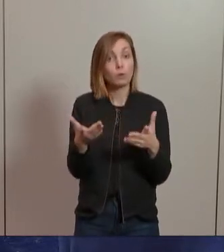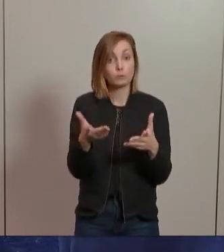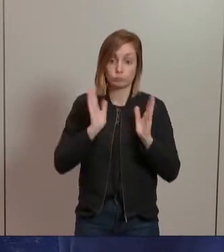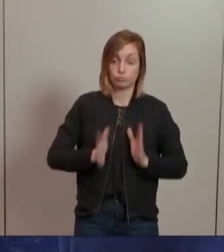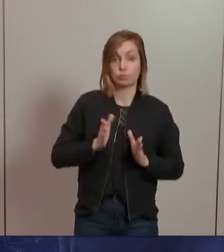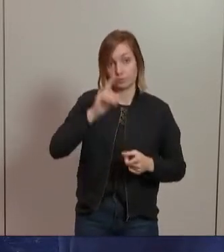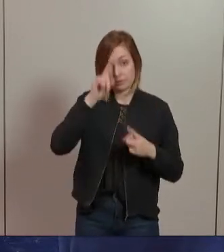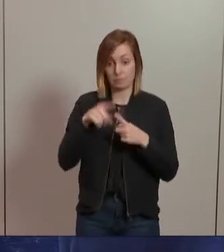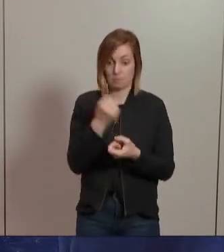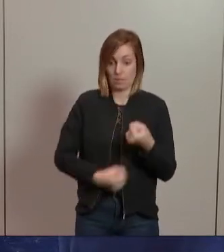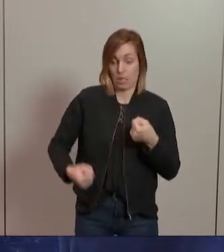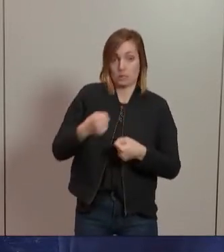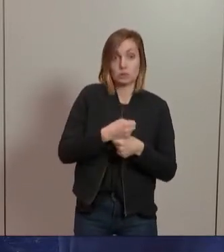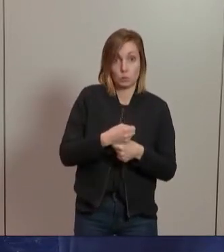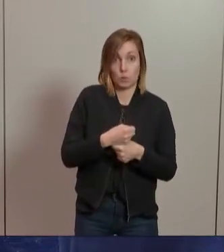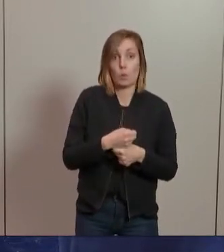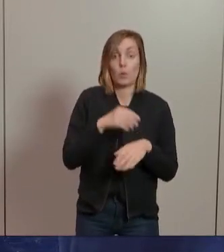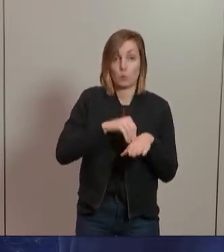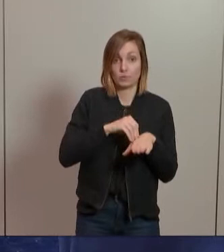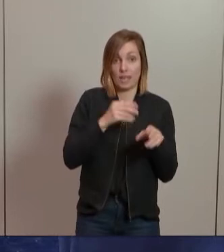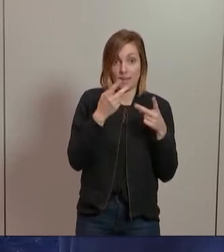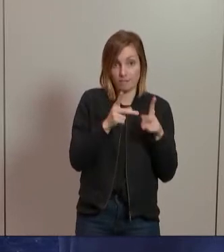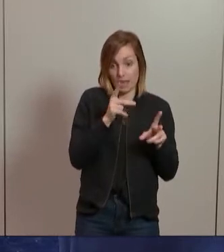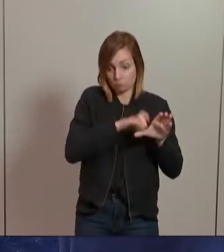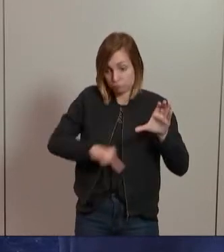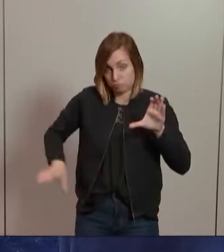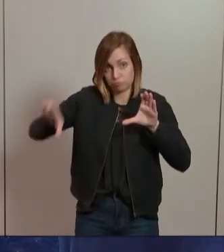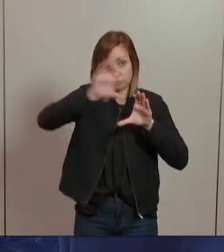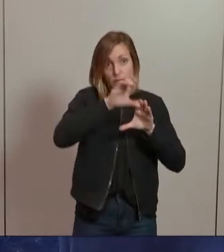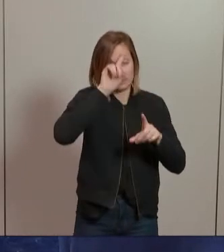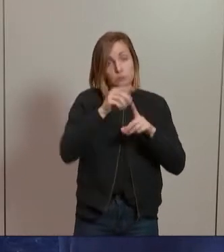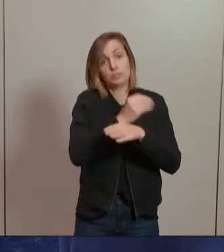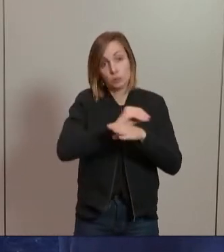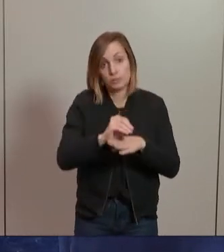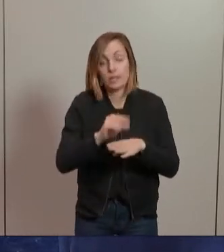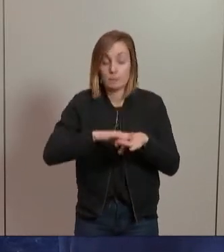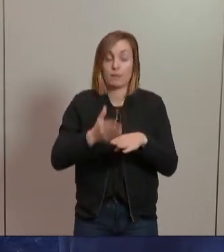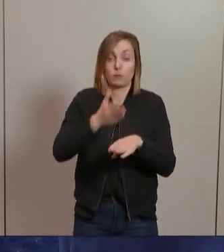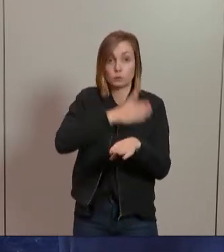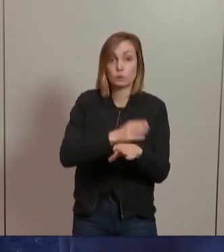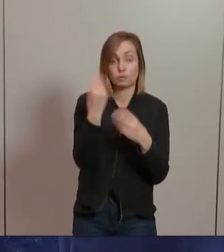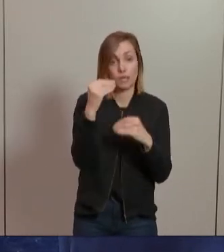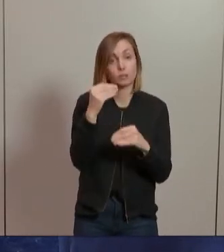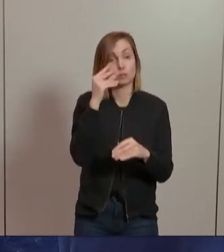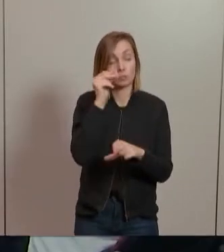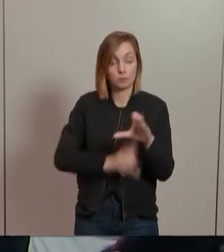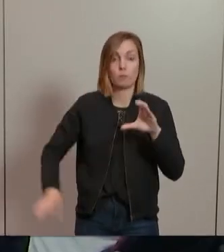sur le principe de création du Conseil intercommunal de sécurité et de prévention de la délinquance de Nantes